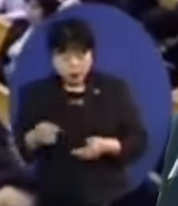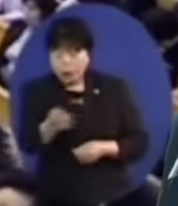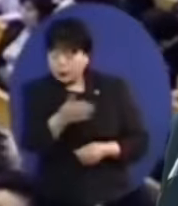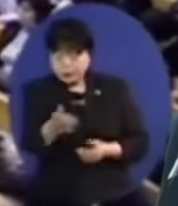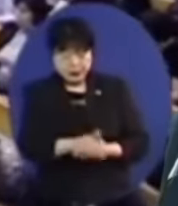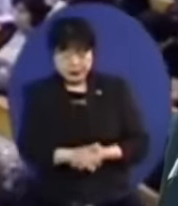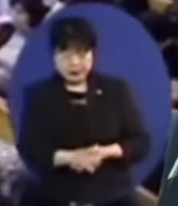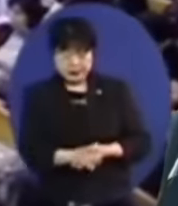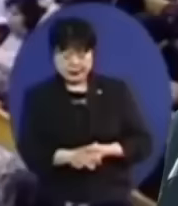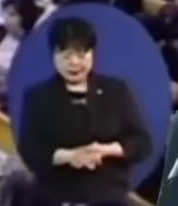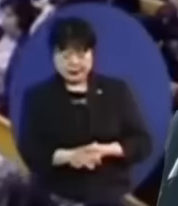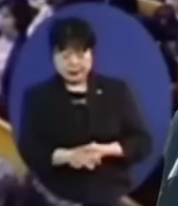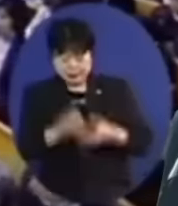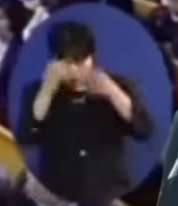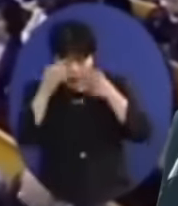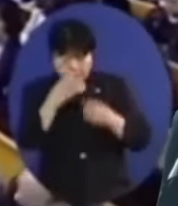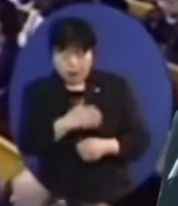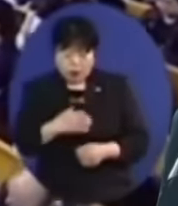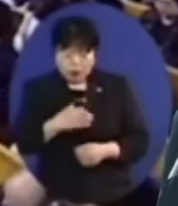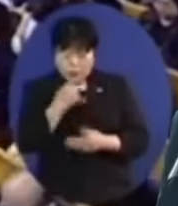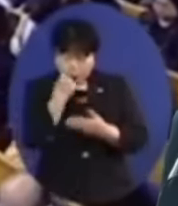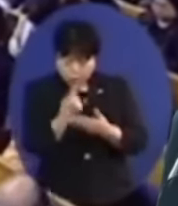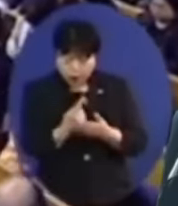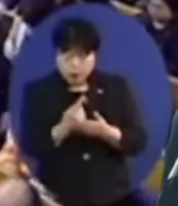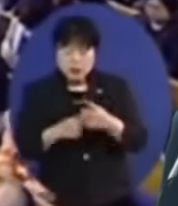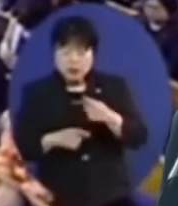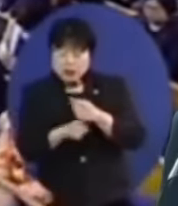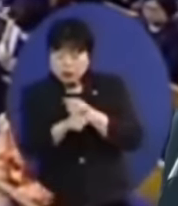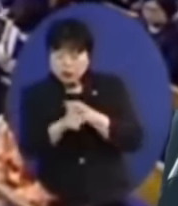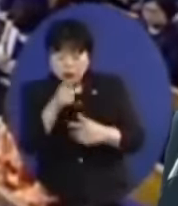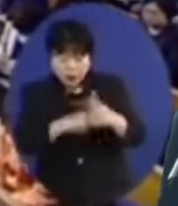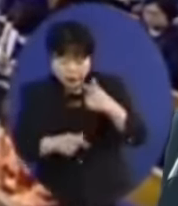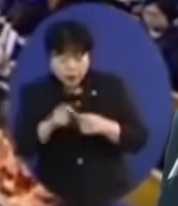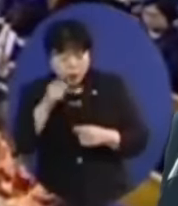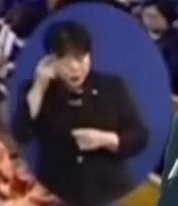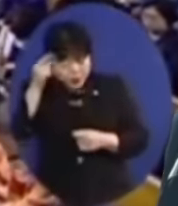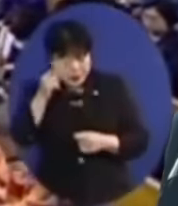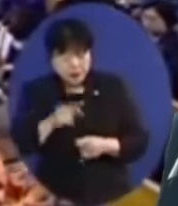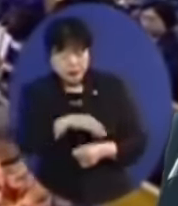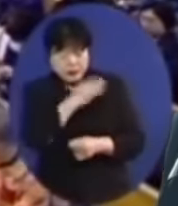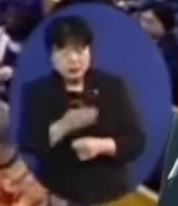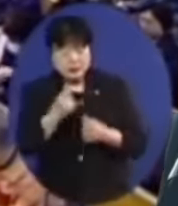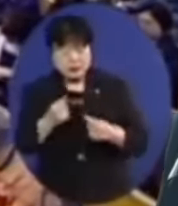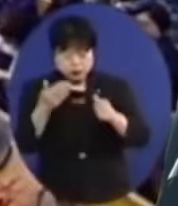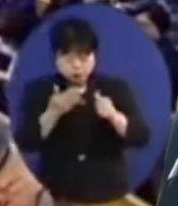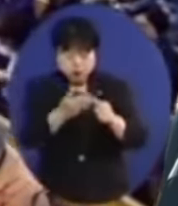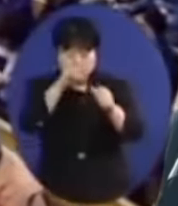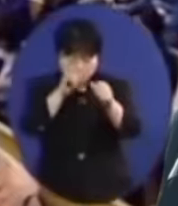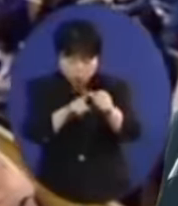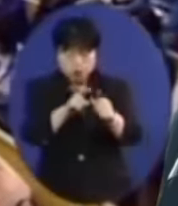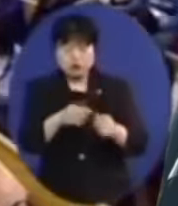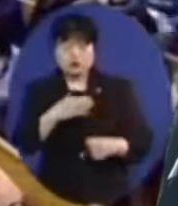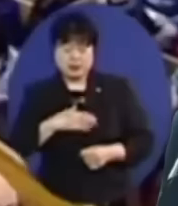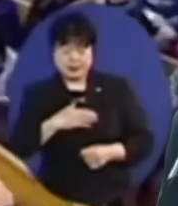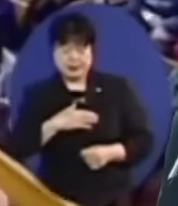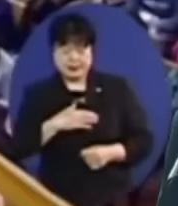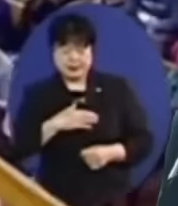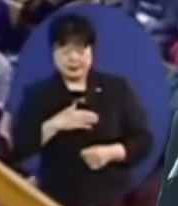없습니다. 고난과 괴로움이 다가오는 것은 더 위대한 능력과 힘을 주기 위한 것입니다.